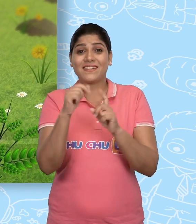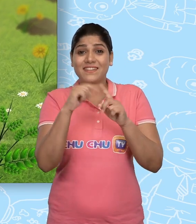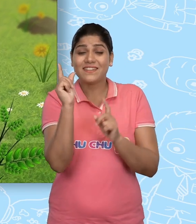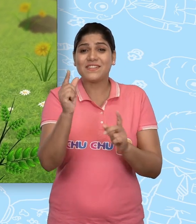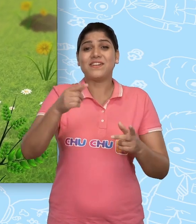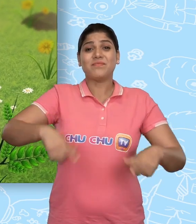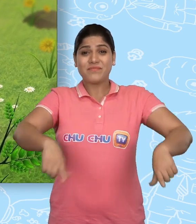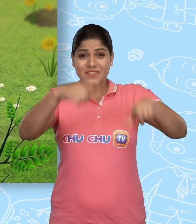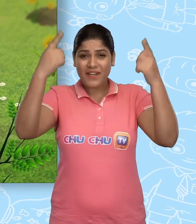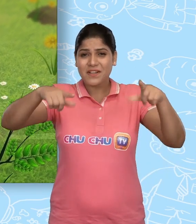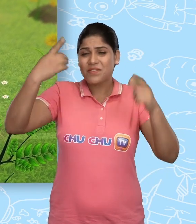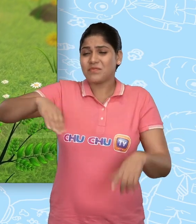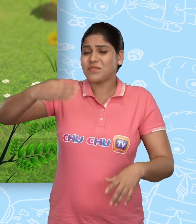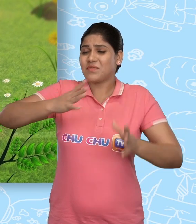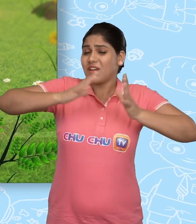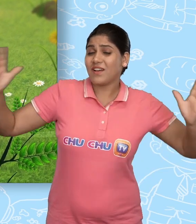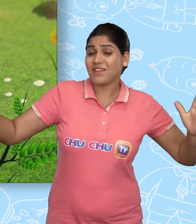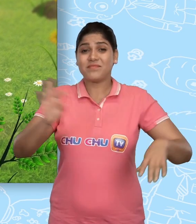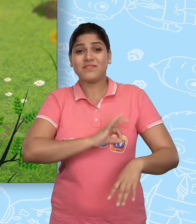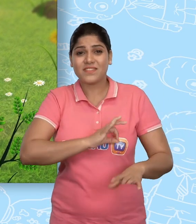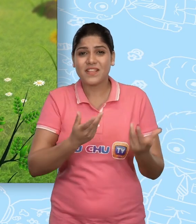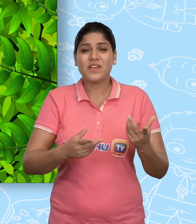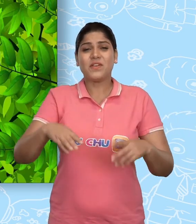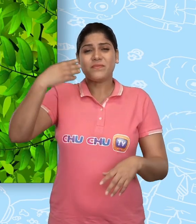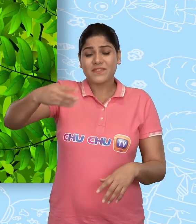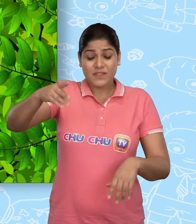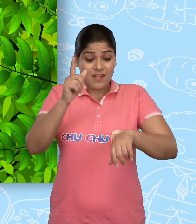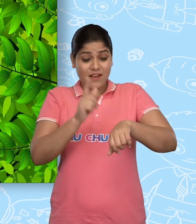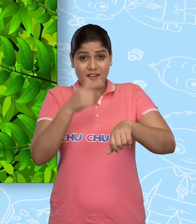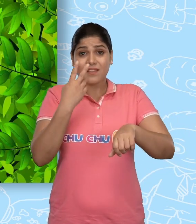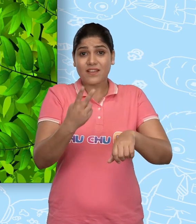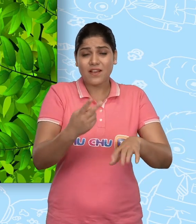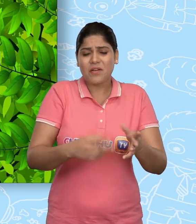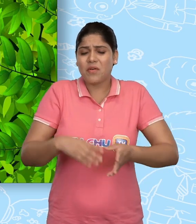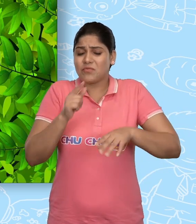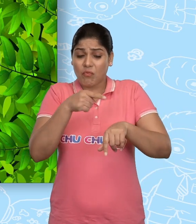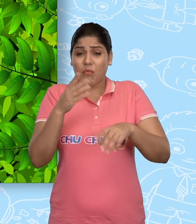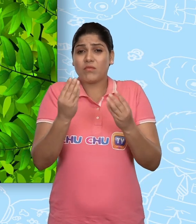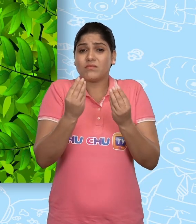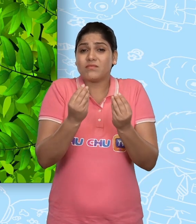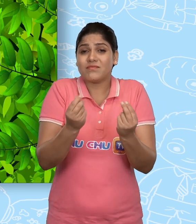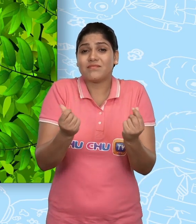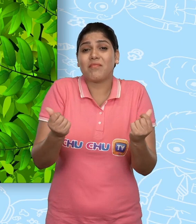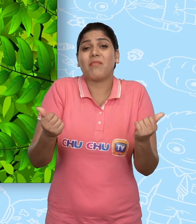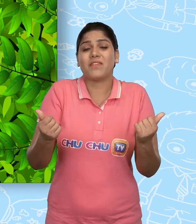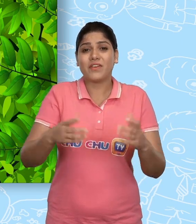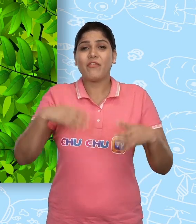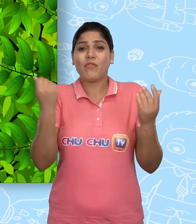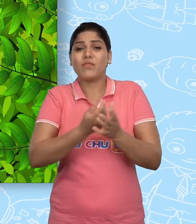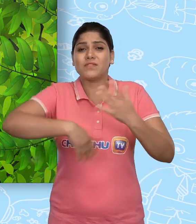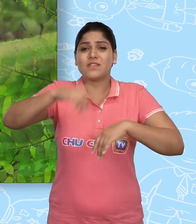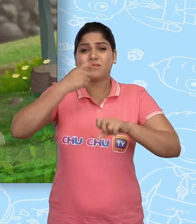बेबी टाकू को वो पेड़ और उसके पत्ते बहुत पसंद आए। उसने पत्तों को छूकर भी देखा जो बहुत मुलायम